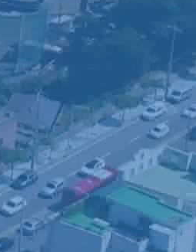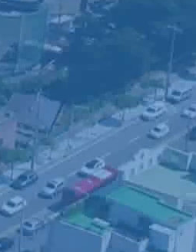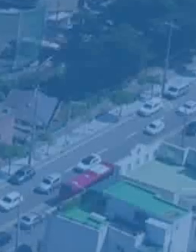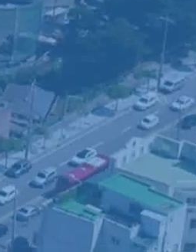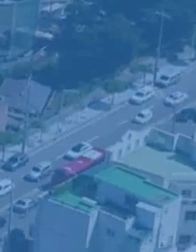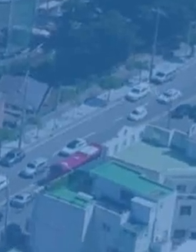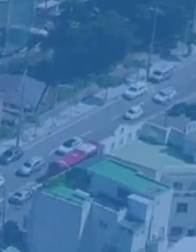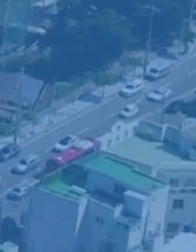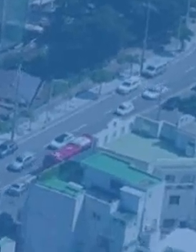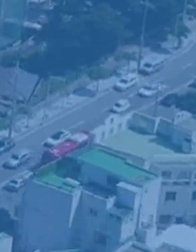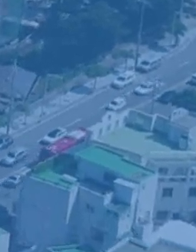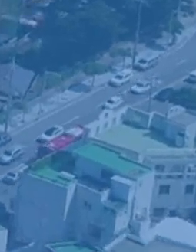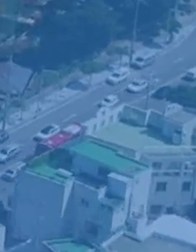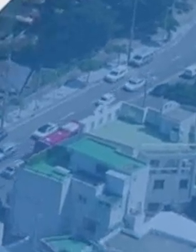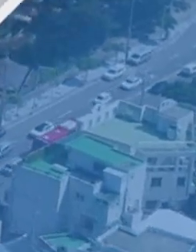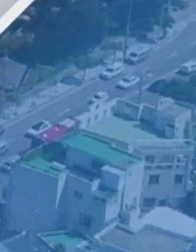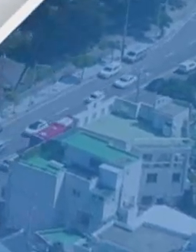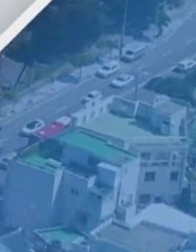으